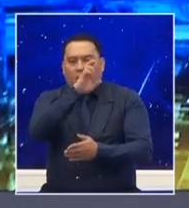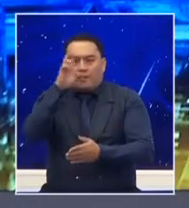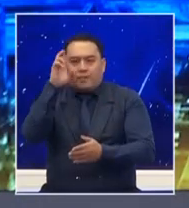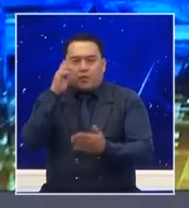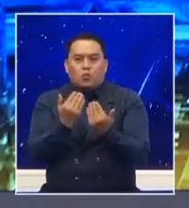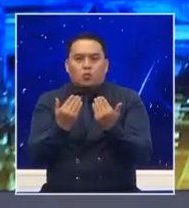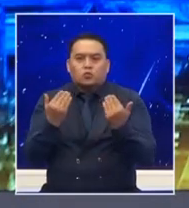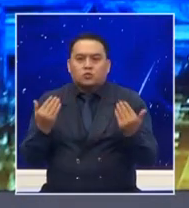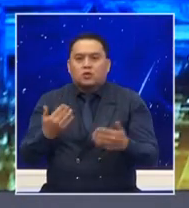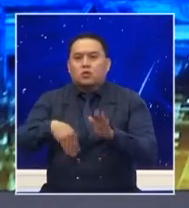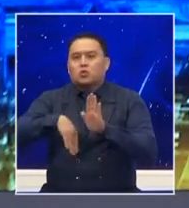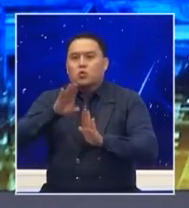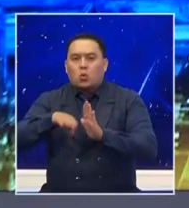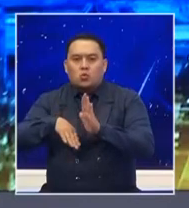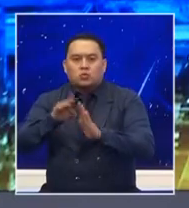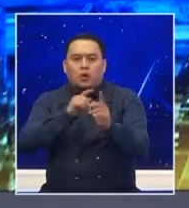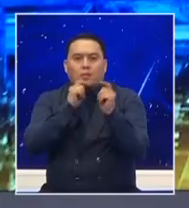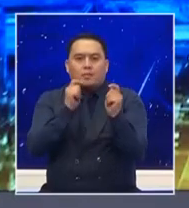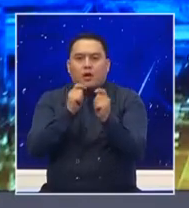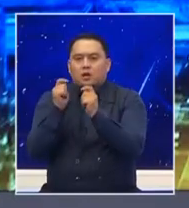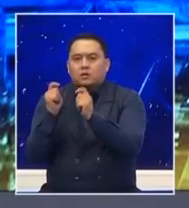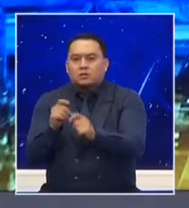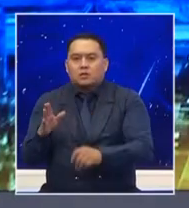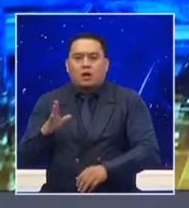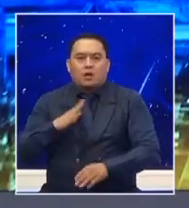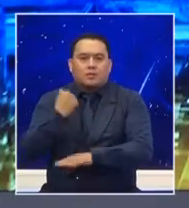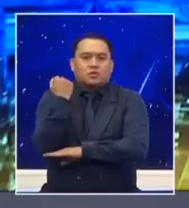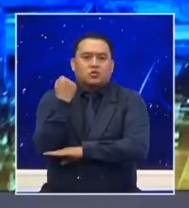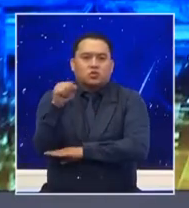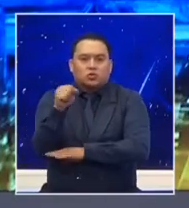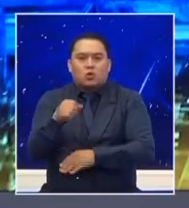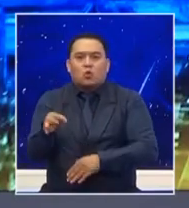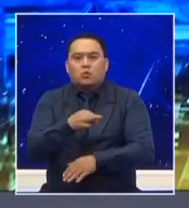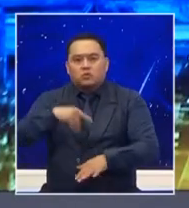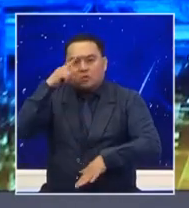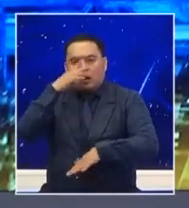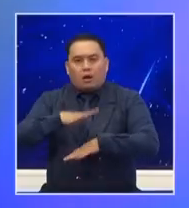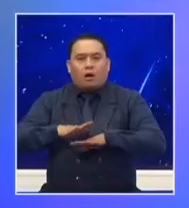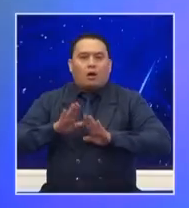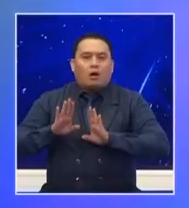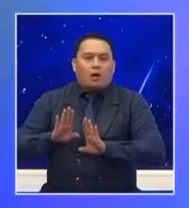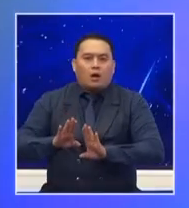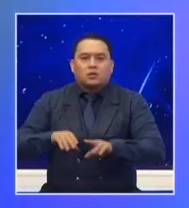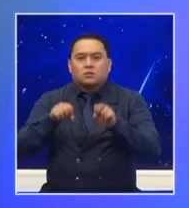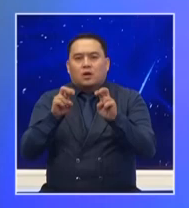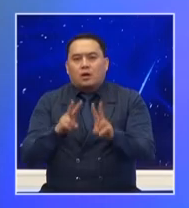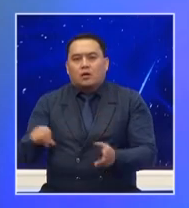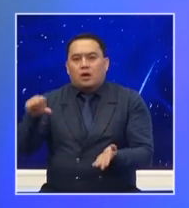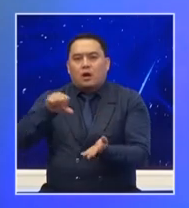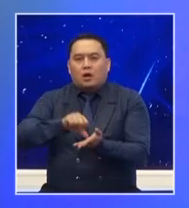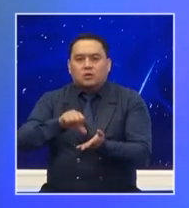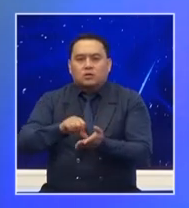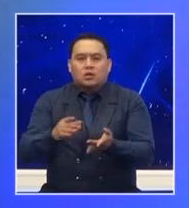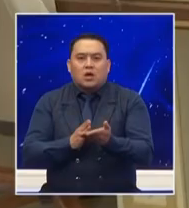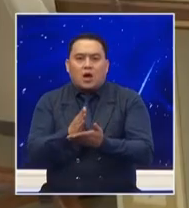арасында өткен. Үздіктер салтанат сарайында салтанатты түрде марапатталды. Жиынға облыс әкімінің орынбасары Рустам Әли қатысты. Мәдениет